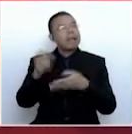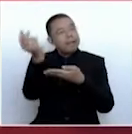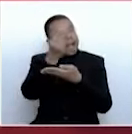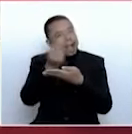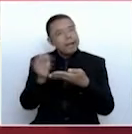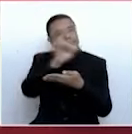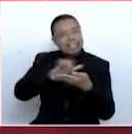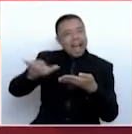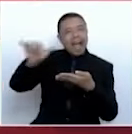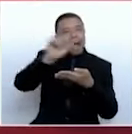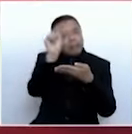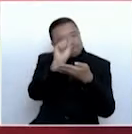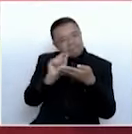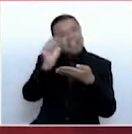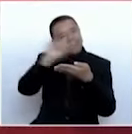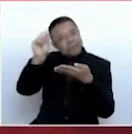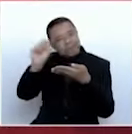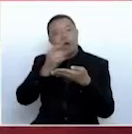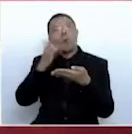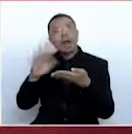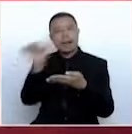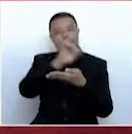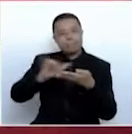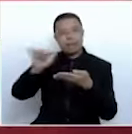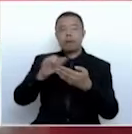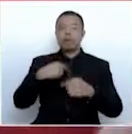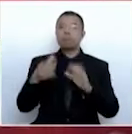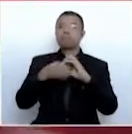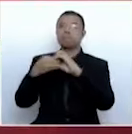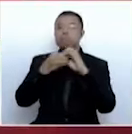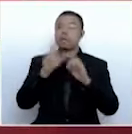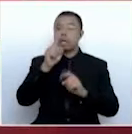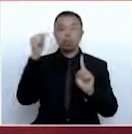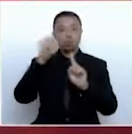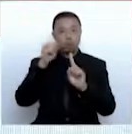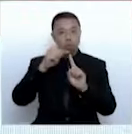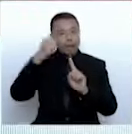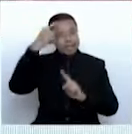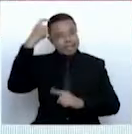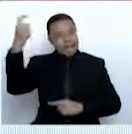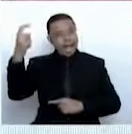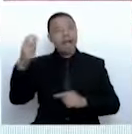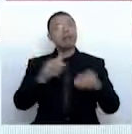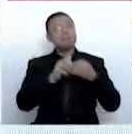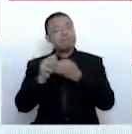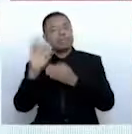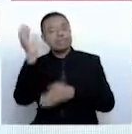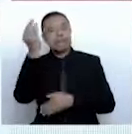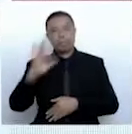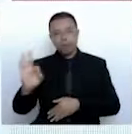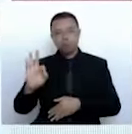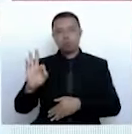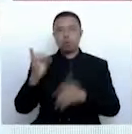menggambar, melukis dan mewarnainya. Kami disatukan oleh satu cita-cita, membawa Jakarta baru